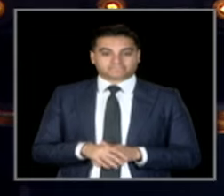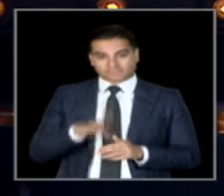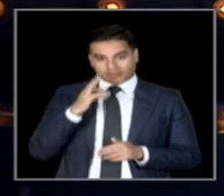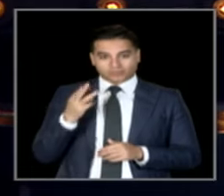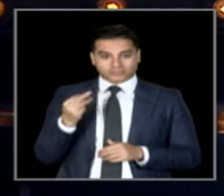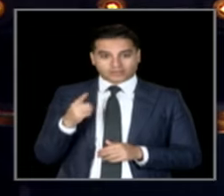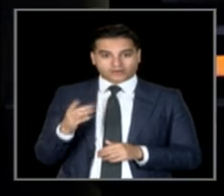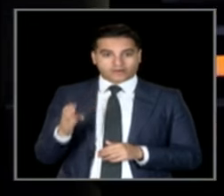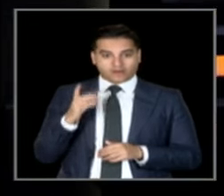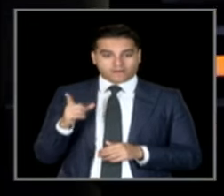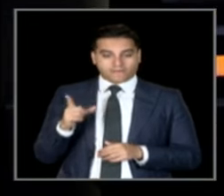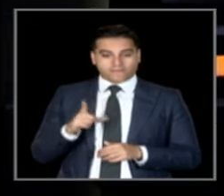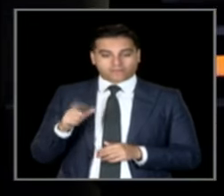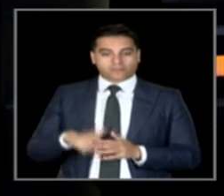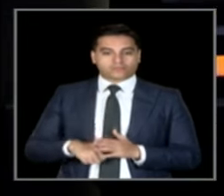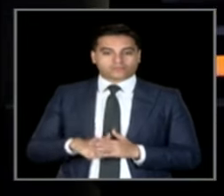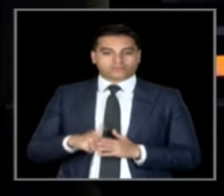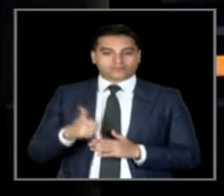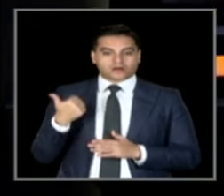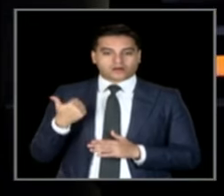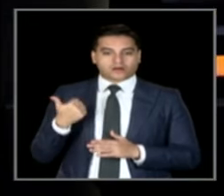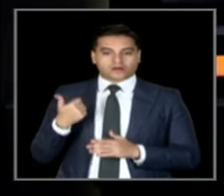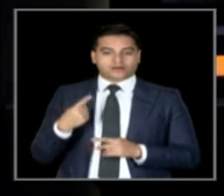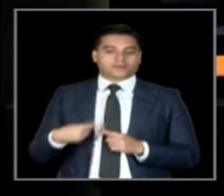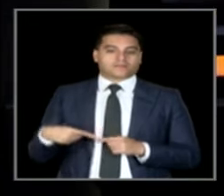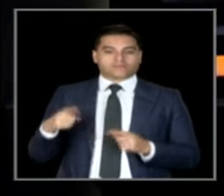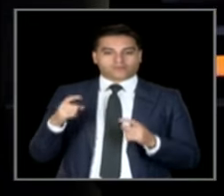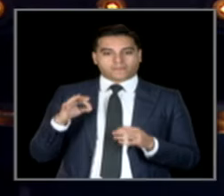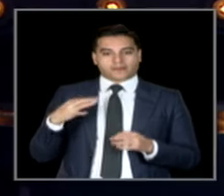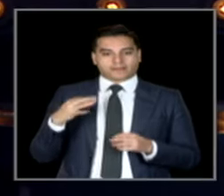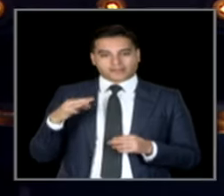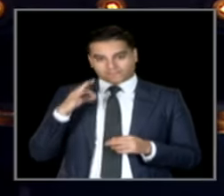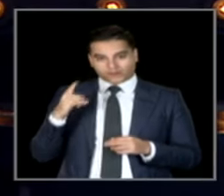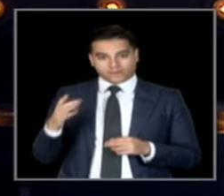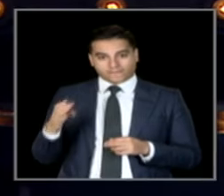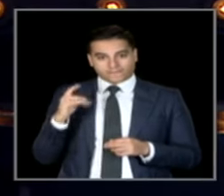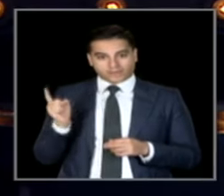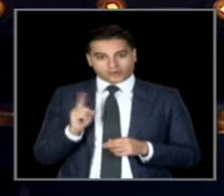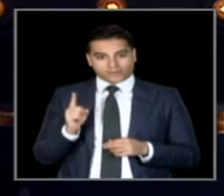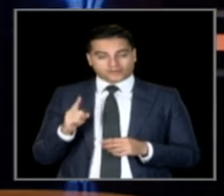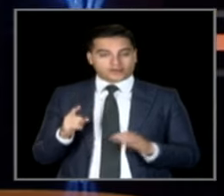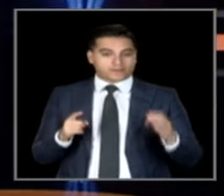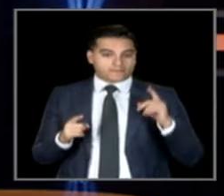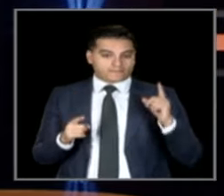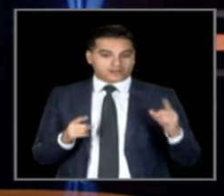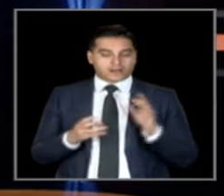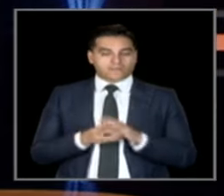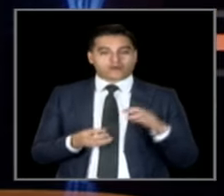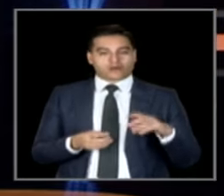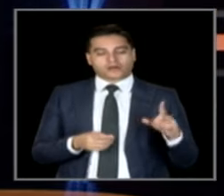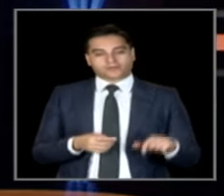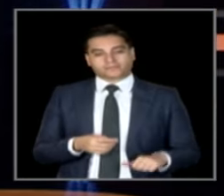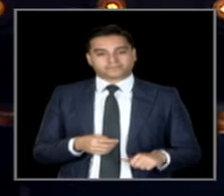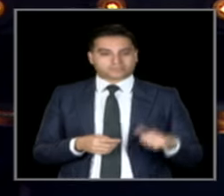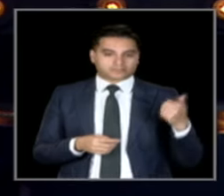لو 30 وتجاوب جامعة المنصورة احن إلى المربع الذهبي، ولو تجاوب من جامعة القاهرة